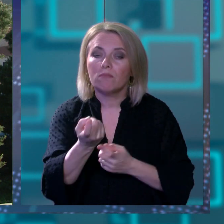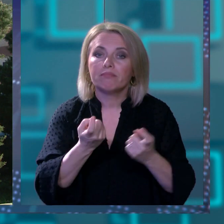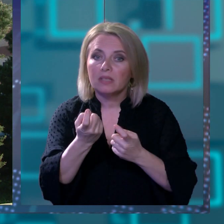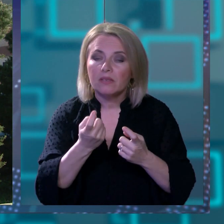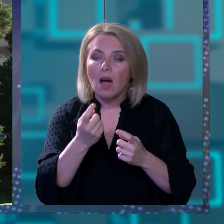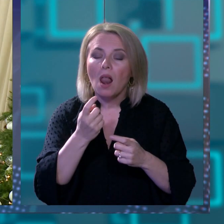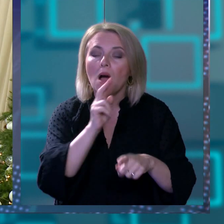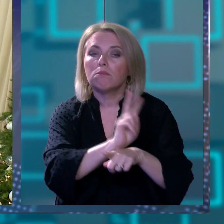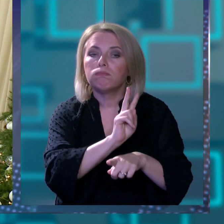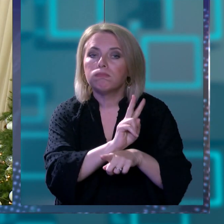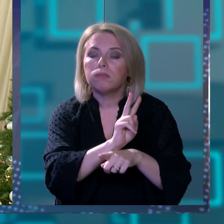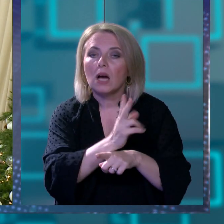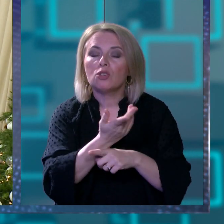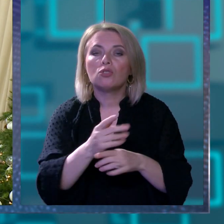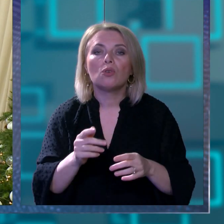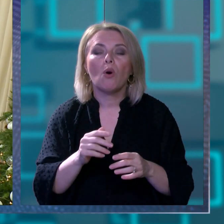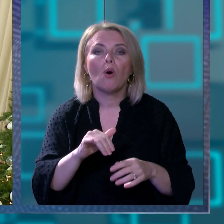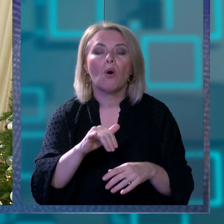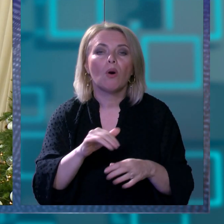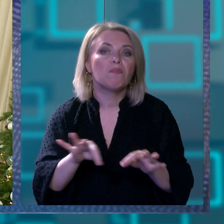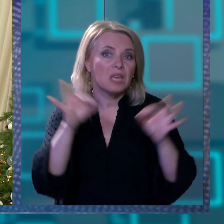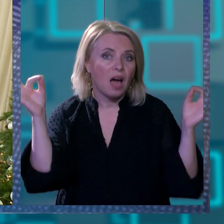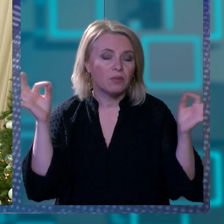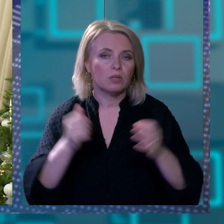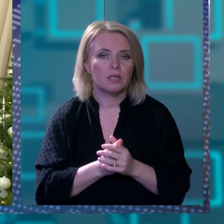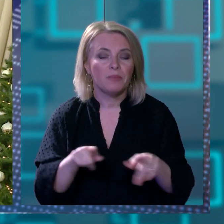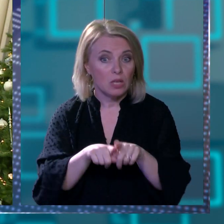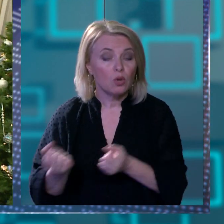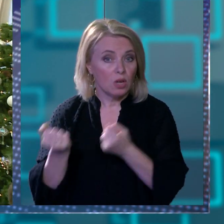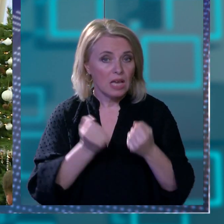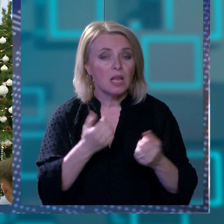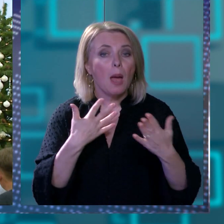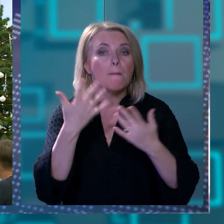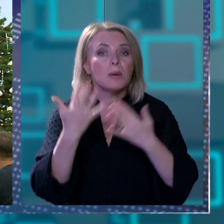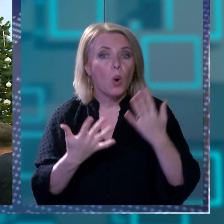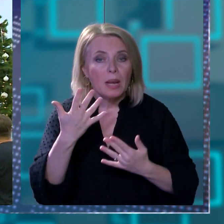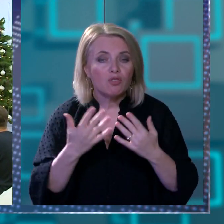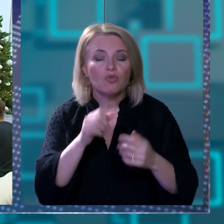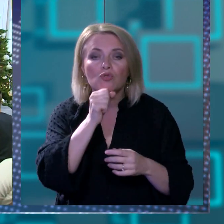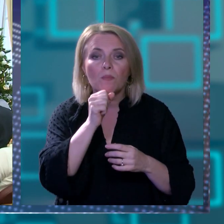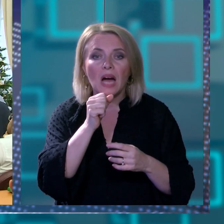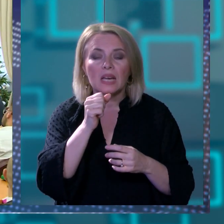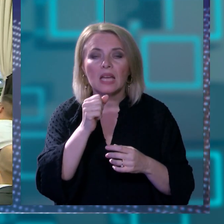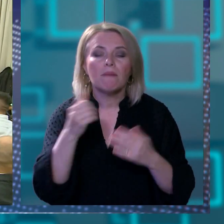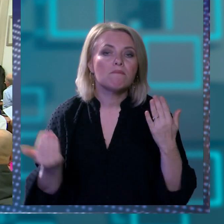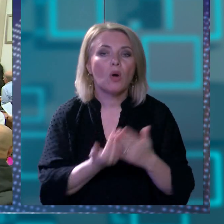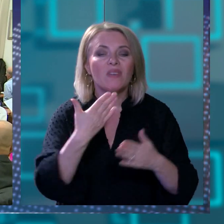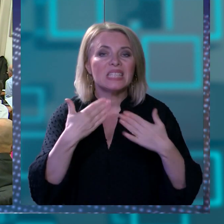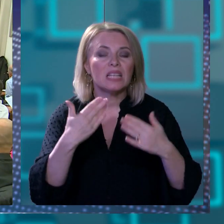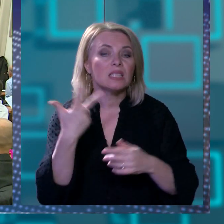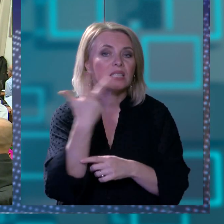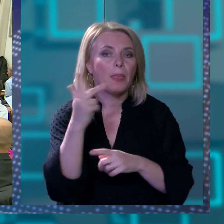pozornost javnosti. Inače, na ovoj maratonskoj sjednici donesen je i proračun županije. Sljedeće zasjedanje bit će za najviše